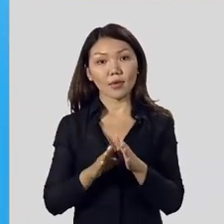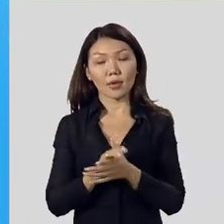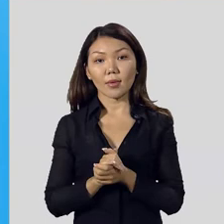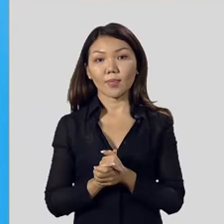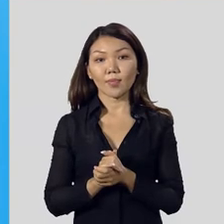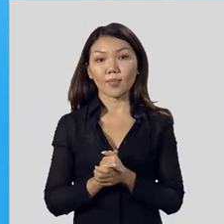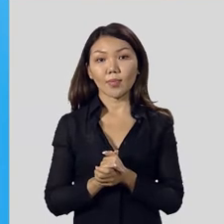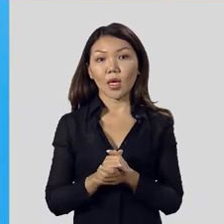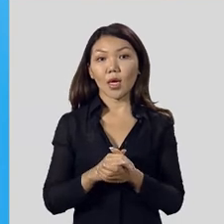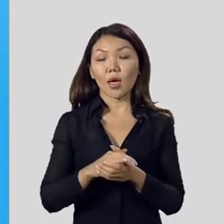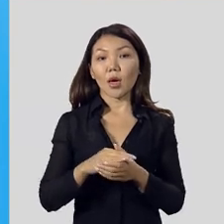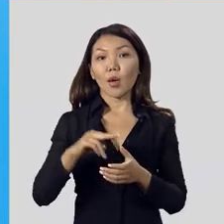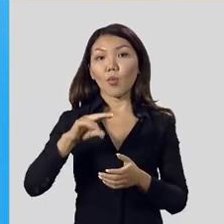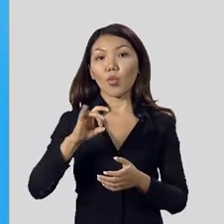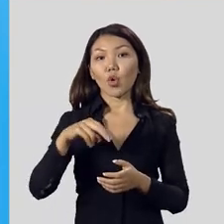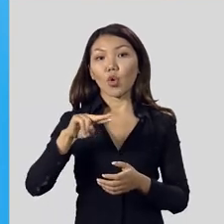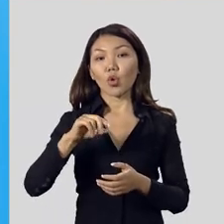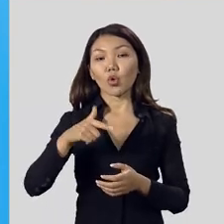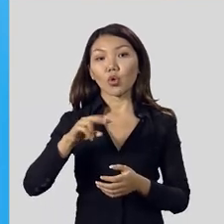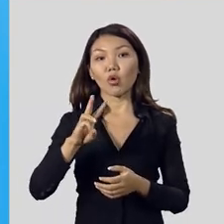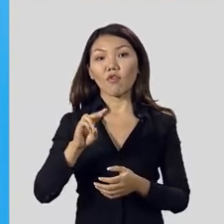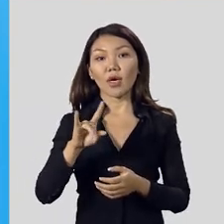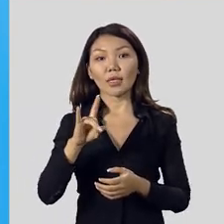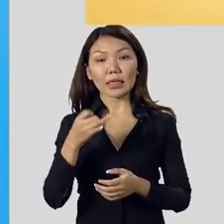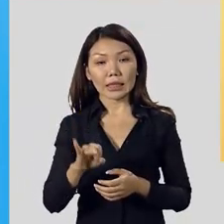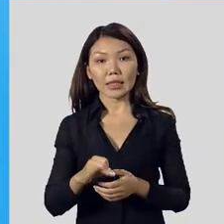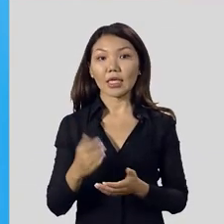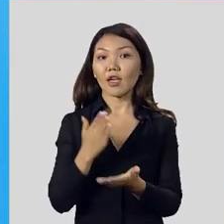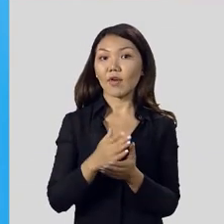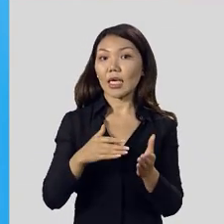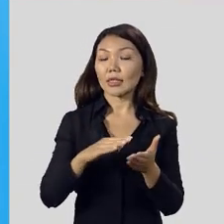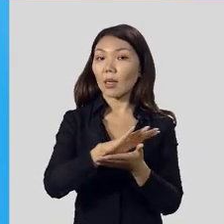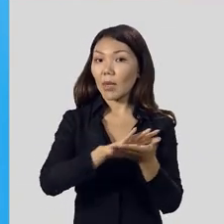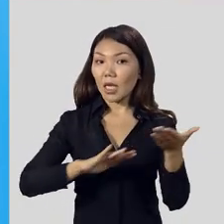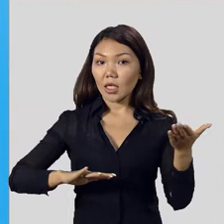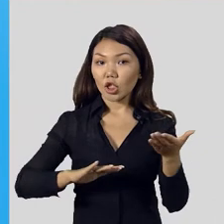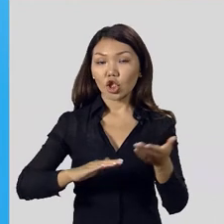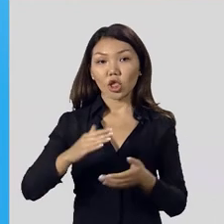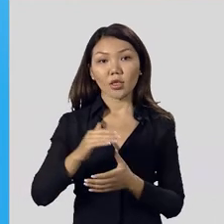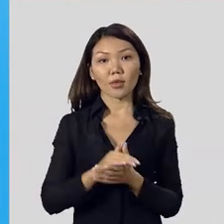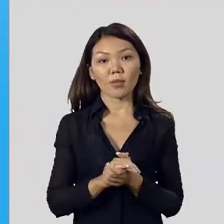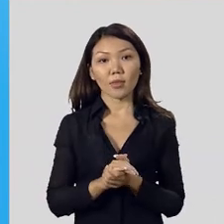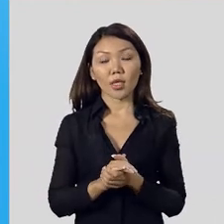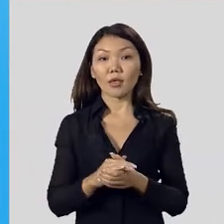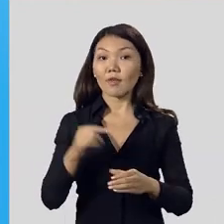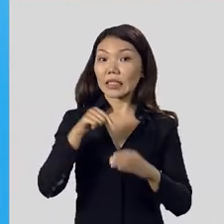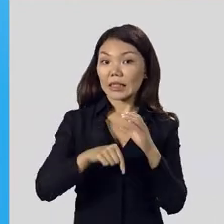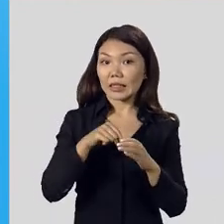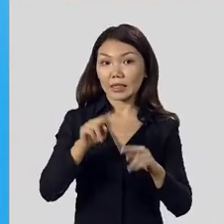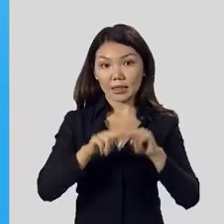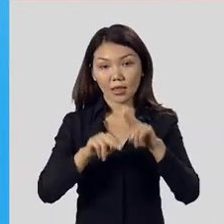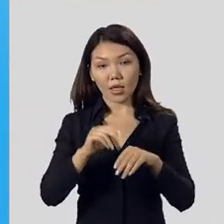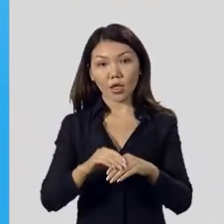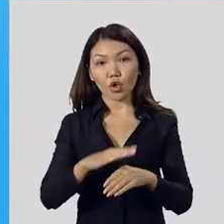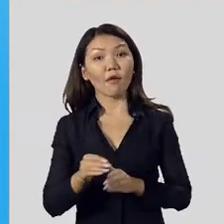Продолговатый мозг является продолжением спинного мозга, поэтому в их строении много общего.